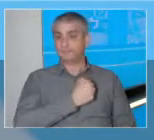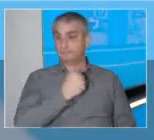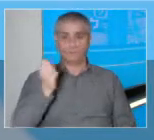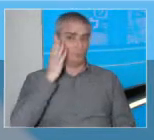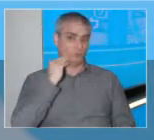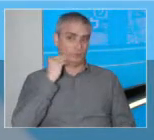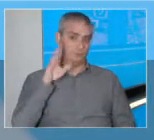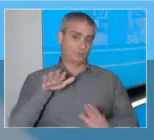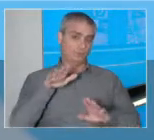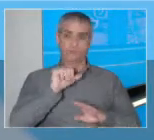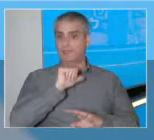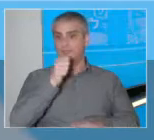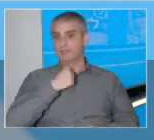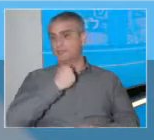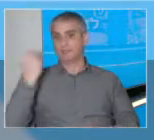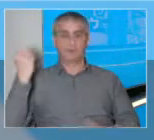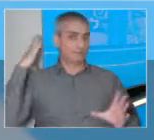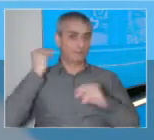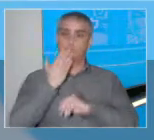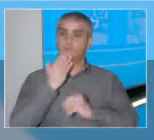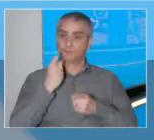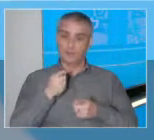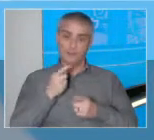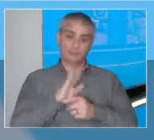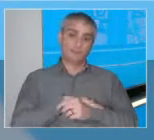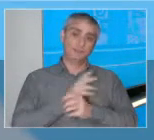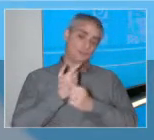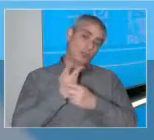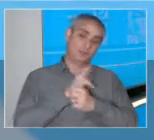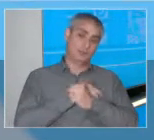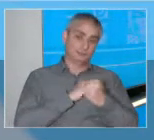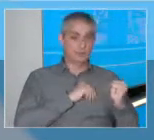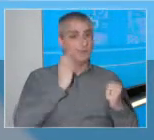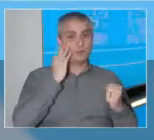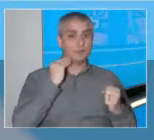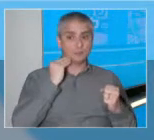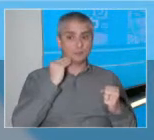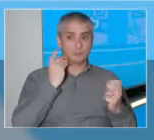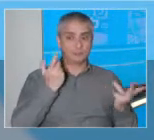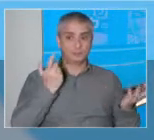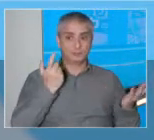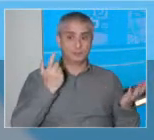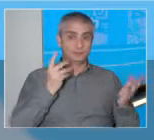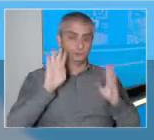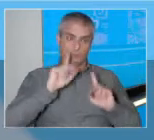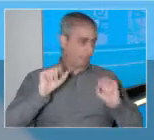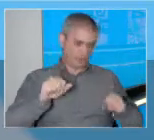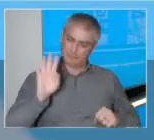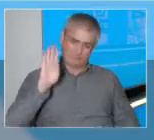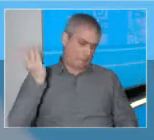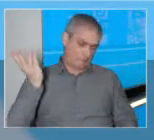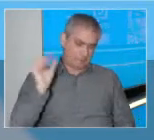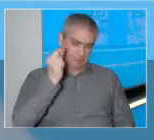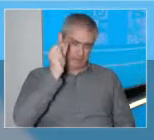מרוצה מזה שזו הממשלה הכי ימנית בתולדות ישראל. האגף היותר שמאלי מרוצה... שביבי לא בשלטון. ביבי זה